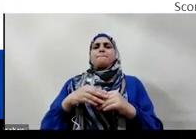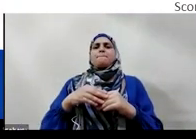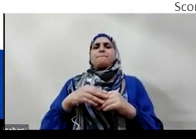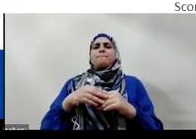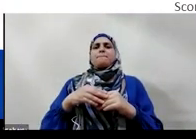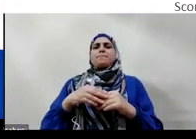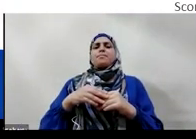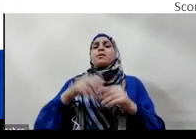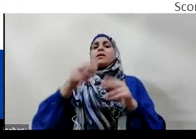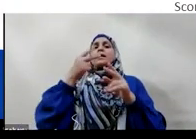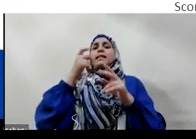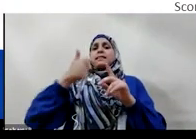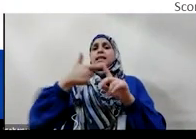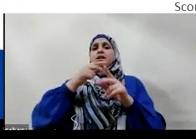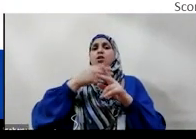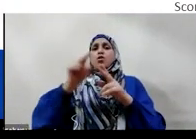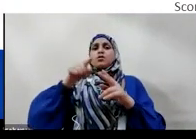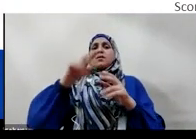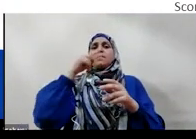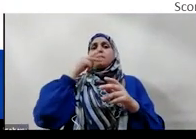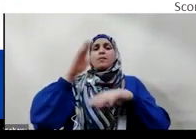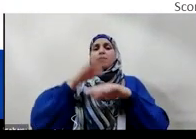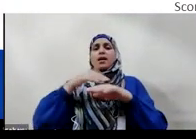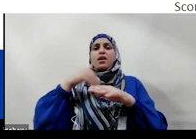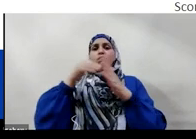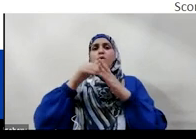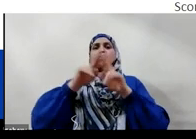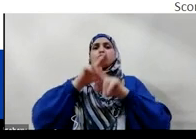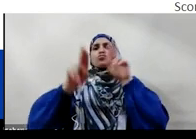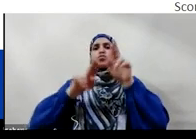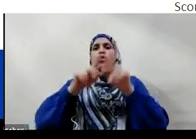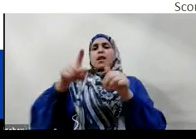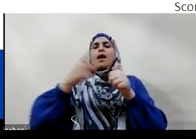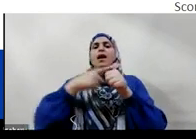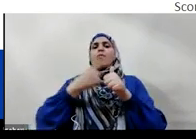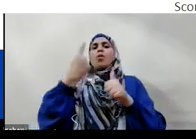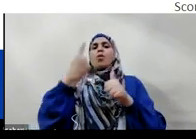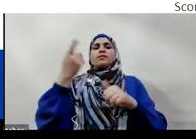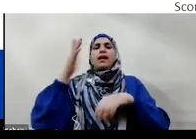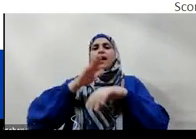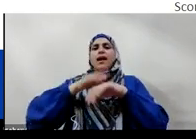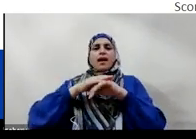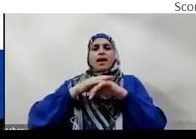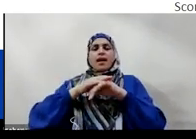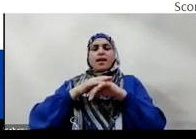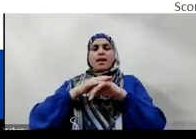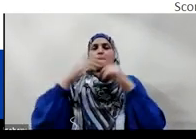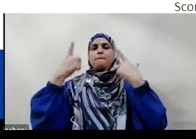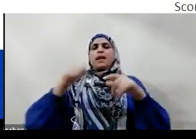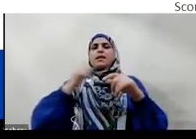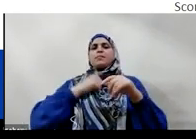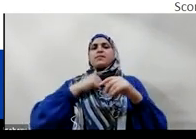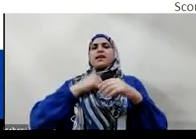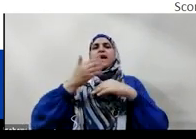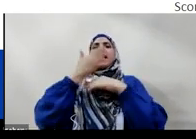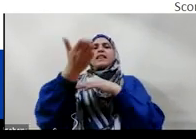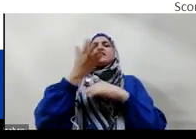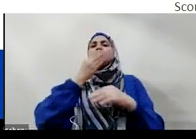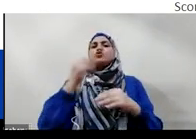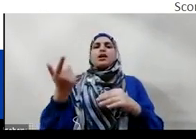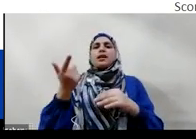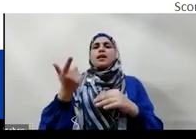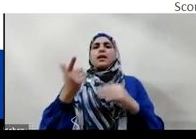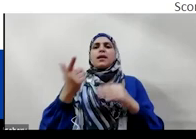تاني جزئية بتنقلني على preliminary questions. أول حاجة بيسألني على البلد اللي أنا بقدم من خلالها هتكون